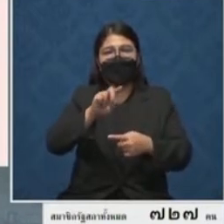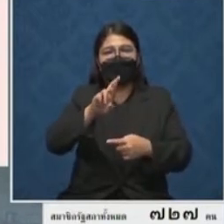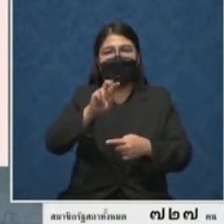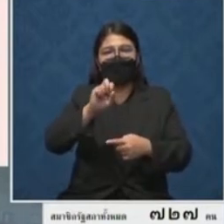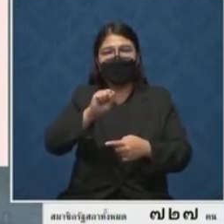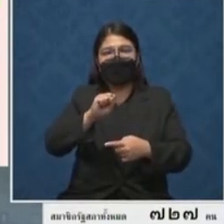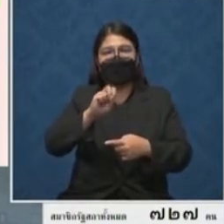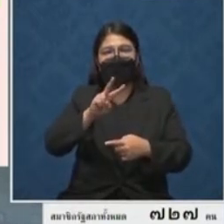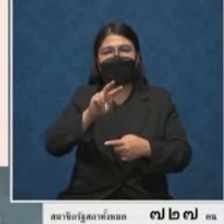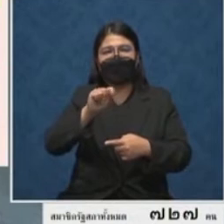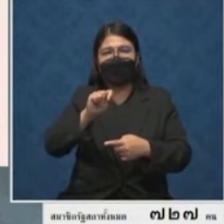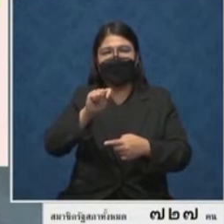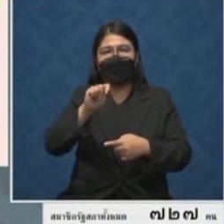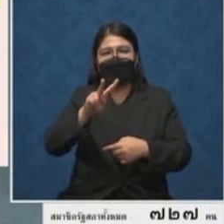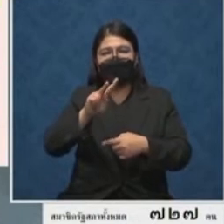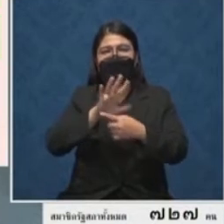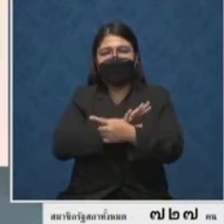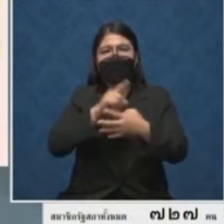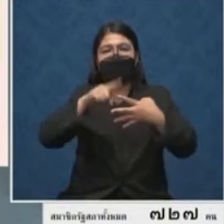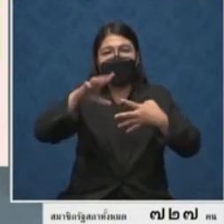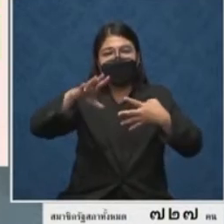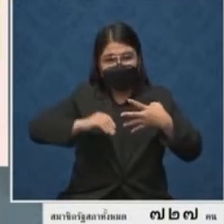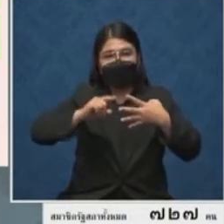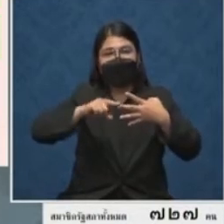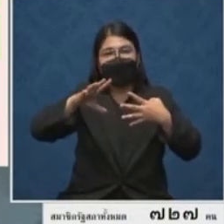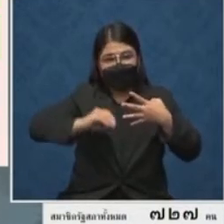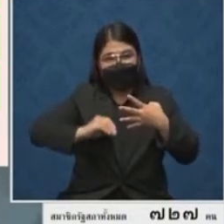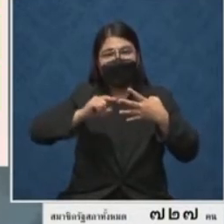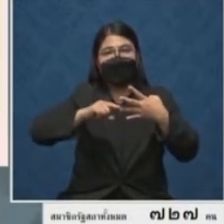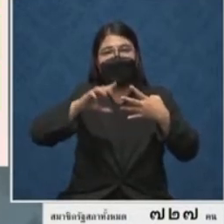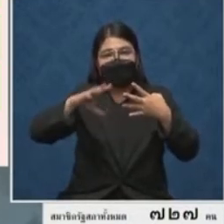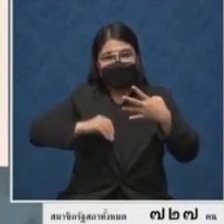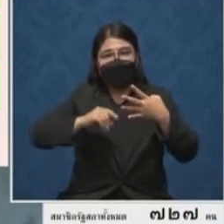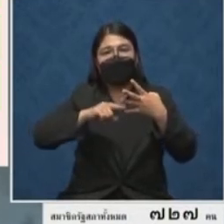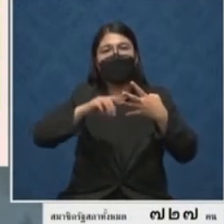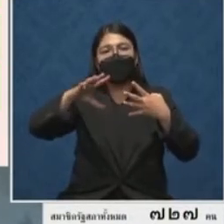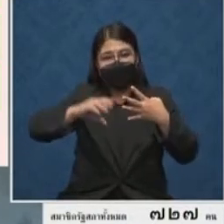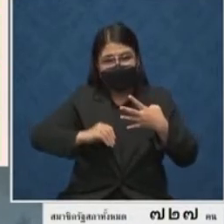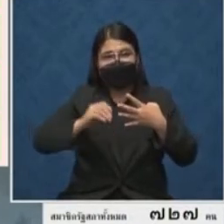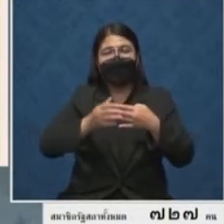การ2รับหลักการ3รับหลักการ4รับหลักการ